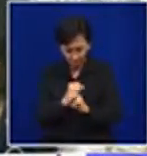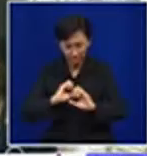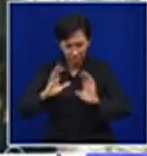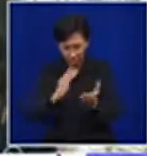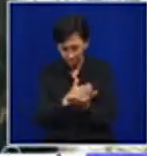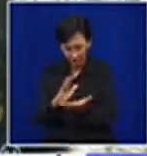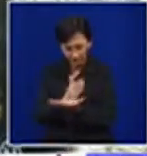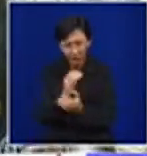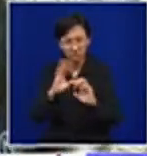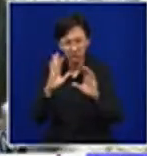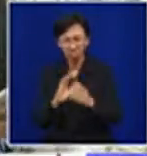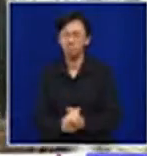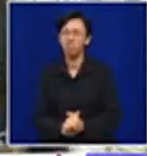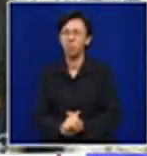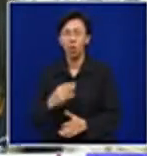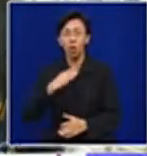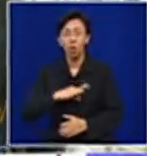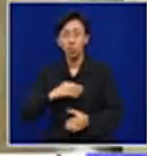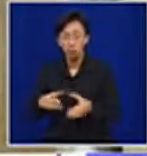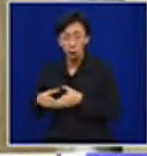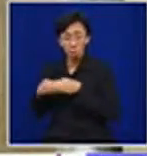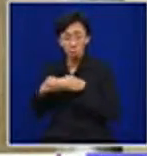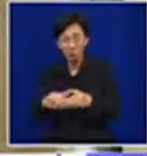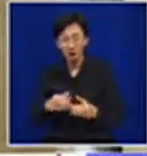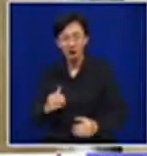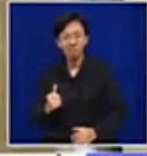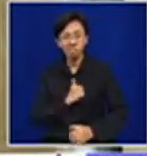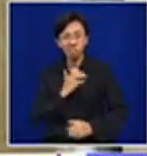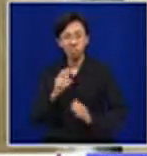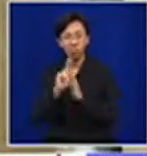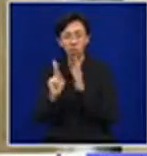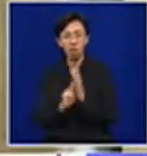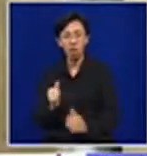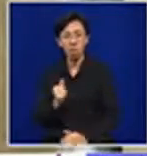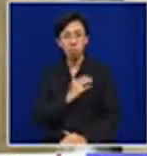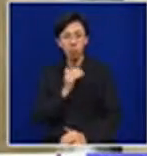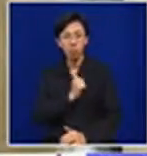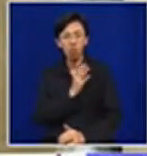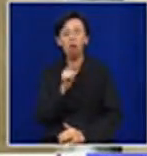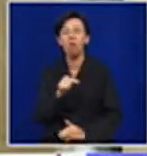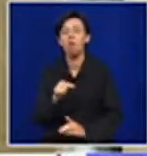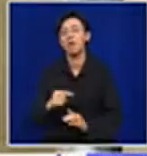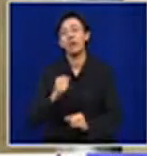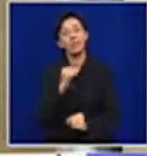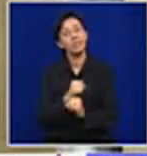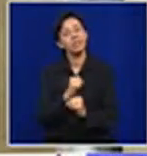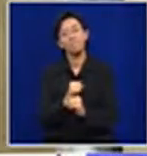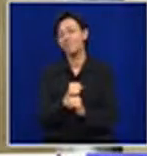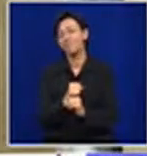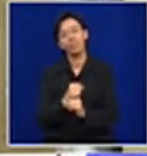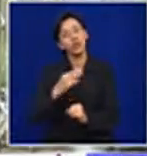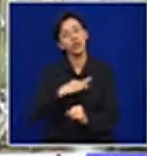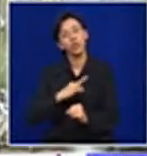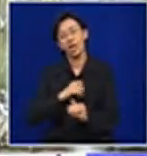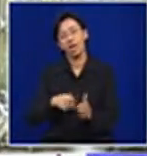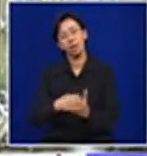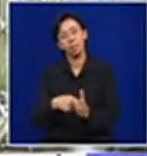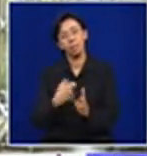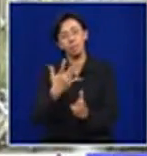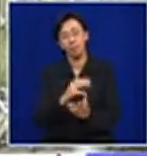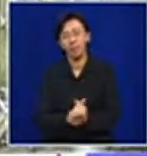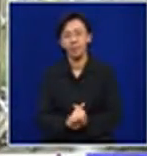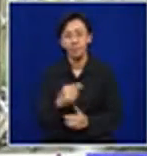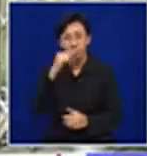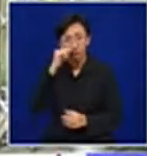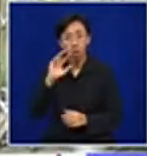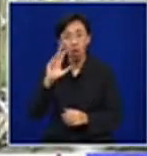นซึ่งพฤติการที่เข้าไปทำลายทรัพย์สินโดยไม่เกรงกลัวต่อกฎหมายบ้านเมืองเป็นการกระทำที่เกินกว่าเหตุส่วนนายชูวิทย์กมลวิสิทธิ์ได้ช